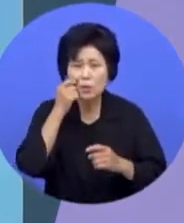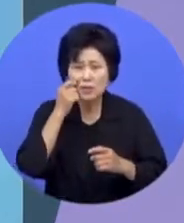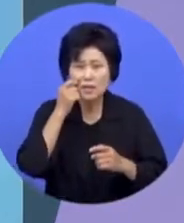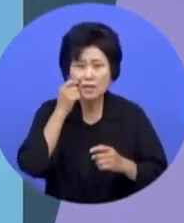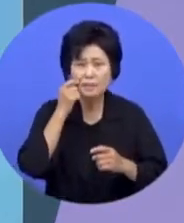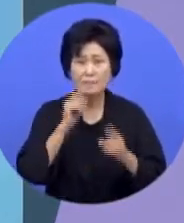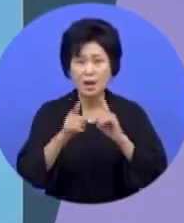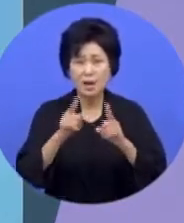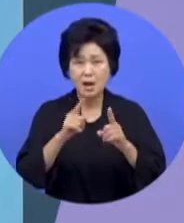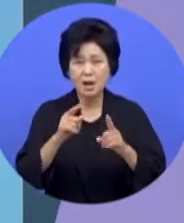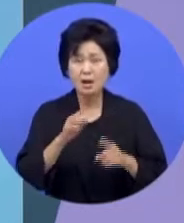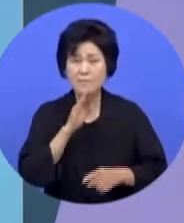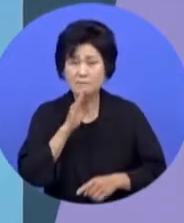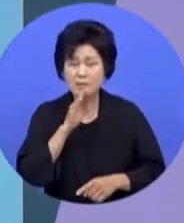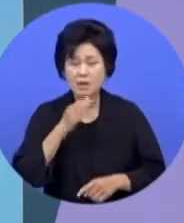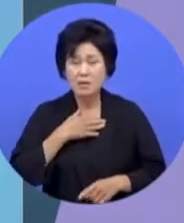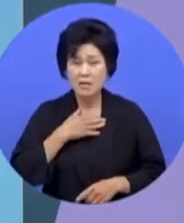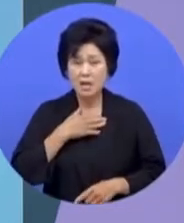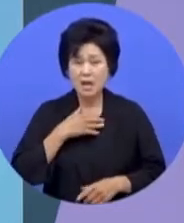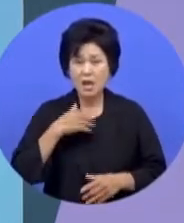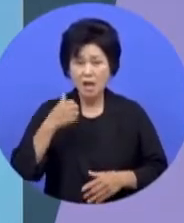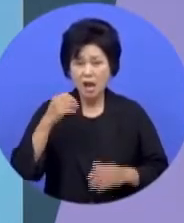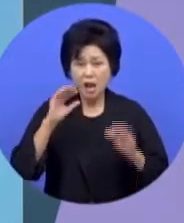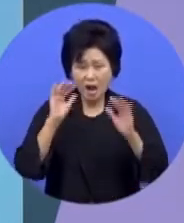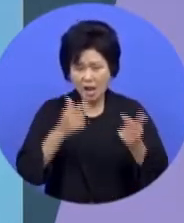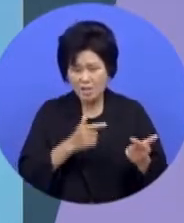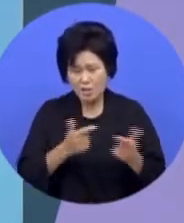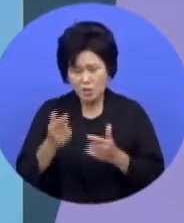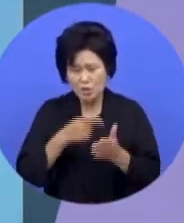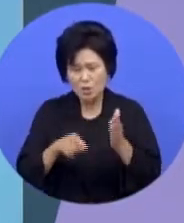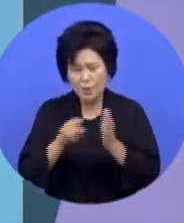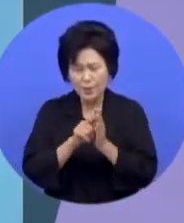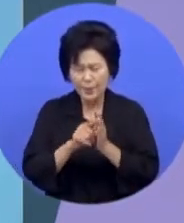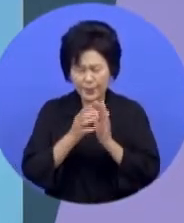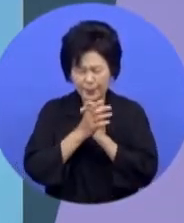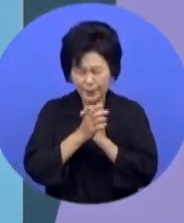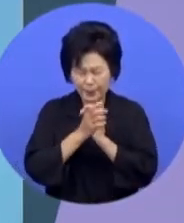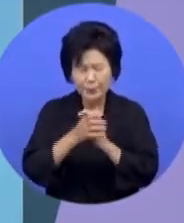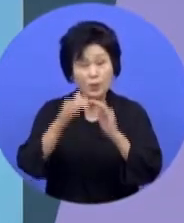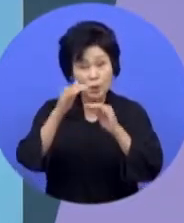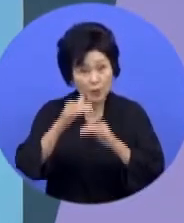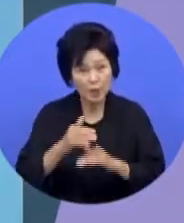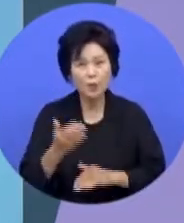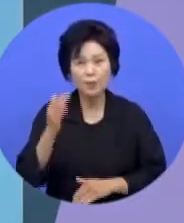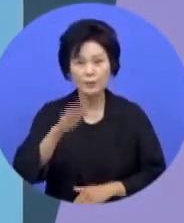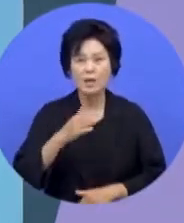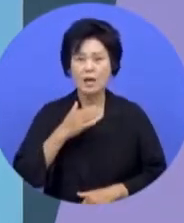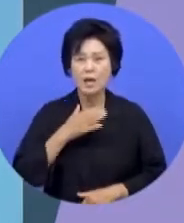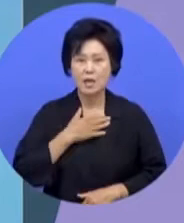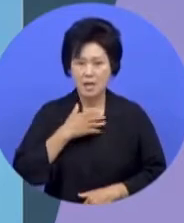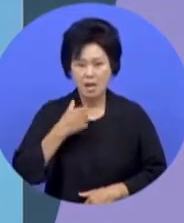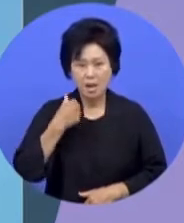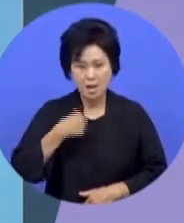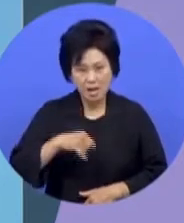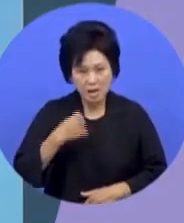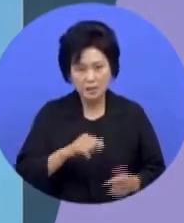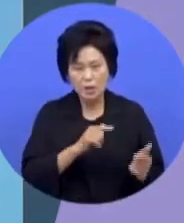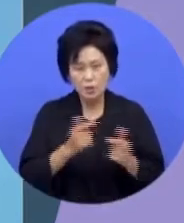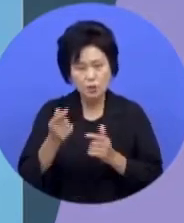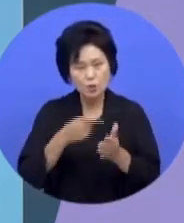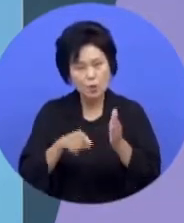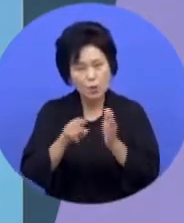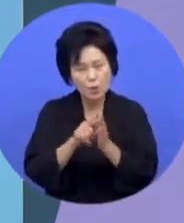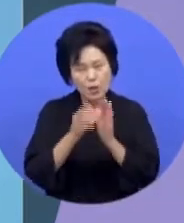아이를 놓고 늘 기도하는 것이 그것인데 그것을 위해서 한 마음으로 기도해 주실 분이 또 한 분이 계시다는 게 그것이 너무